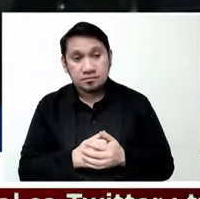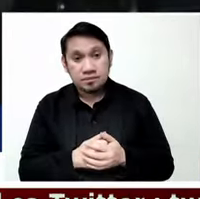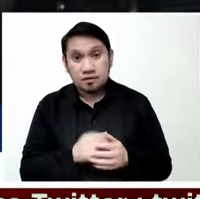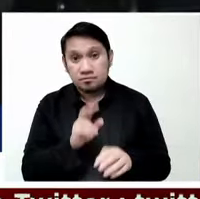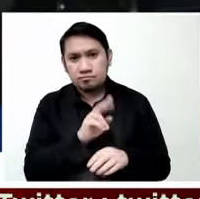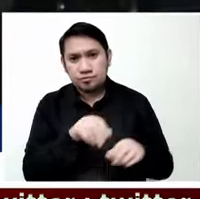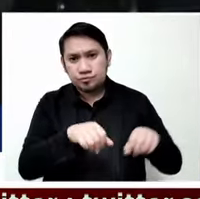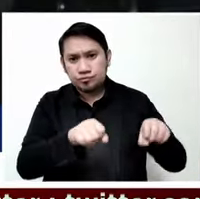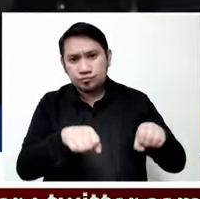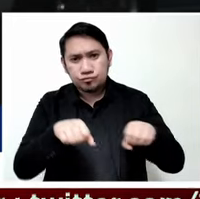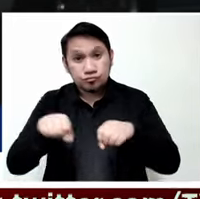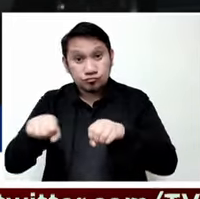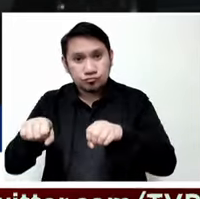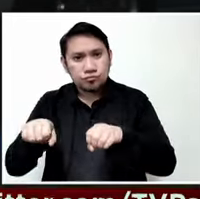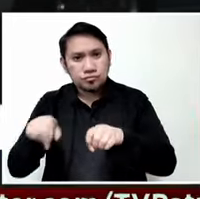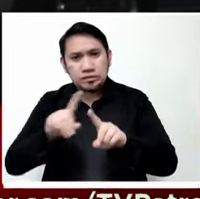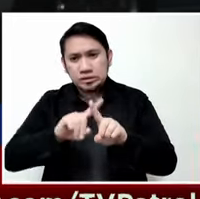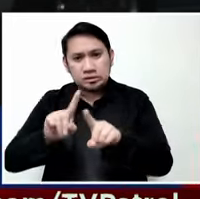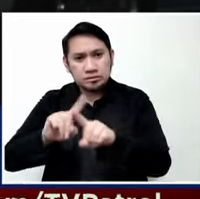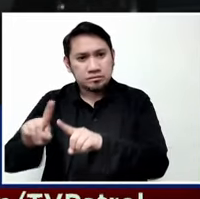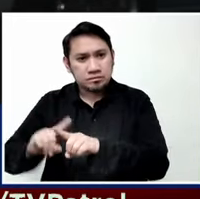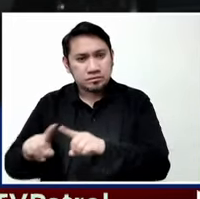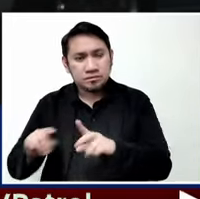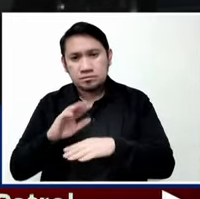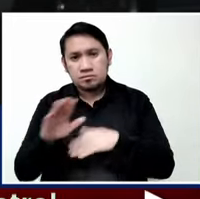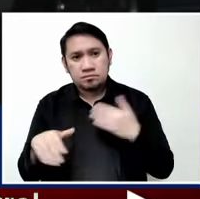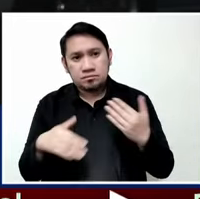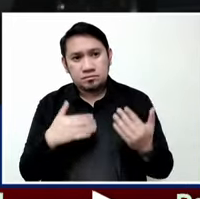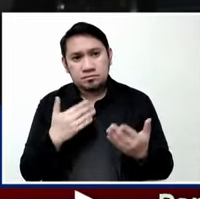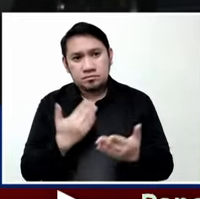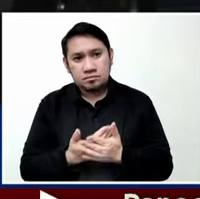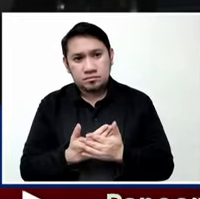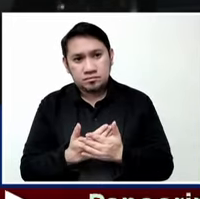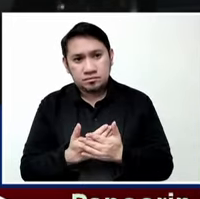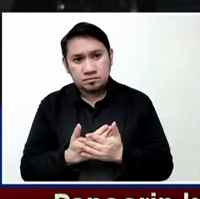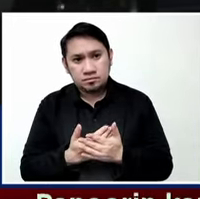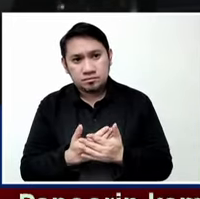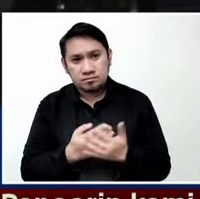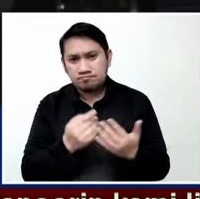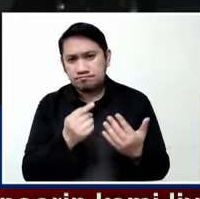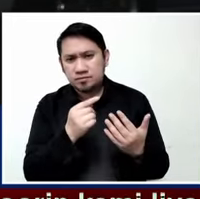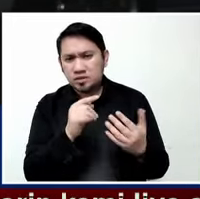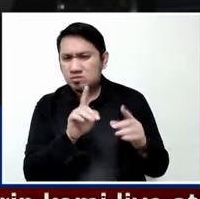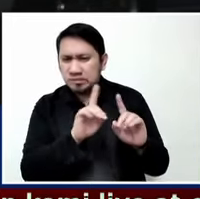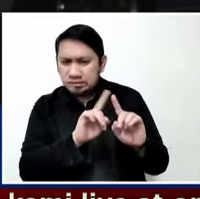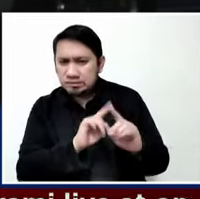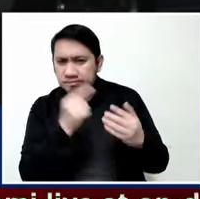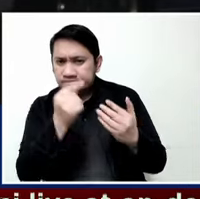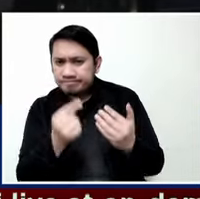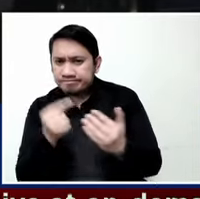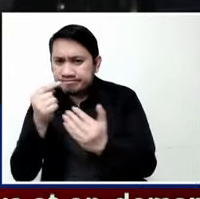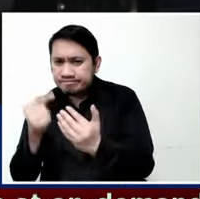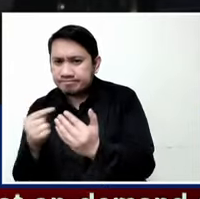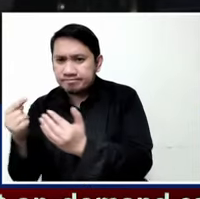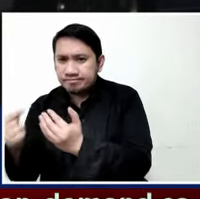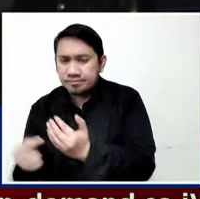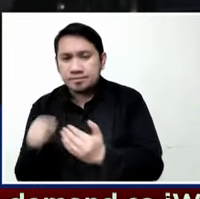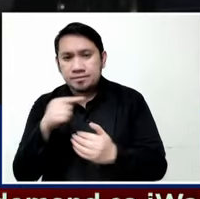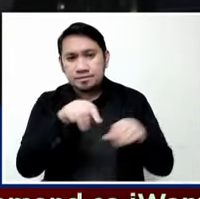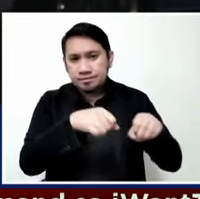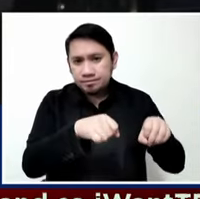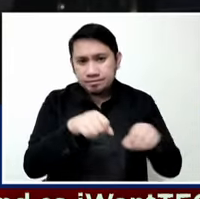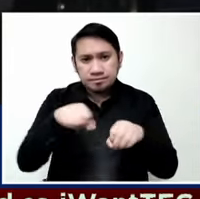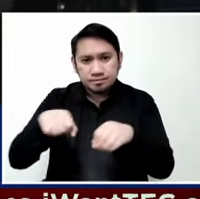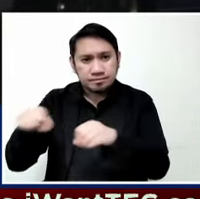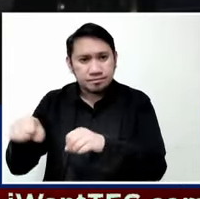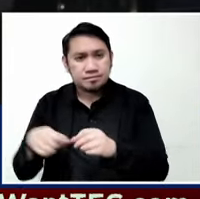ginamit ay iba't iba. So balit lahat po ng details na sinakyan, pati yung motorcycle ay